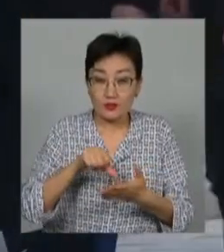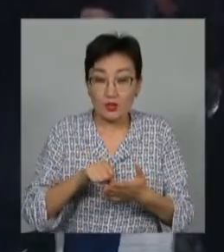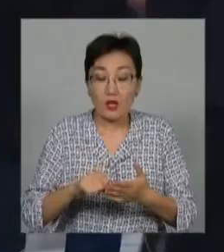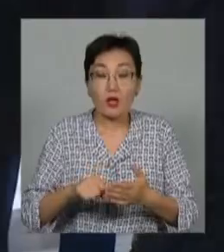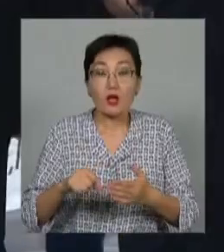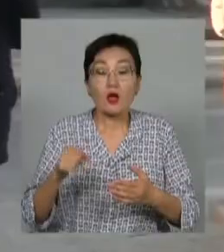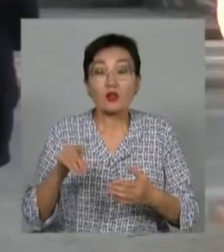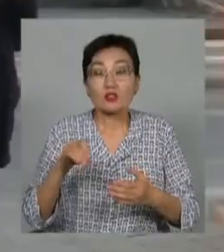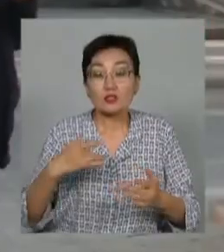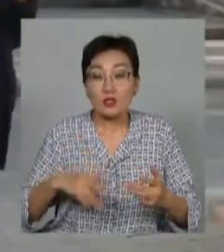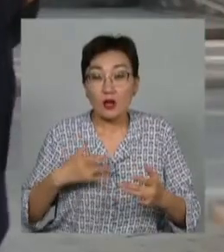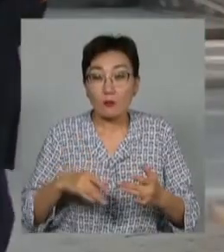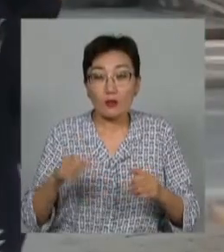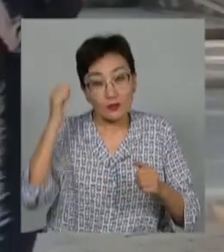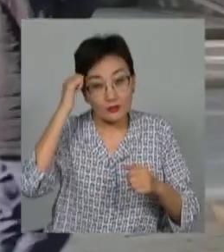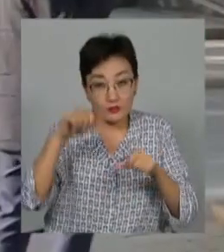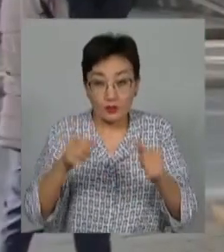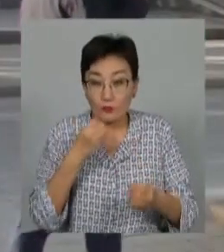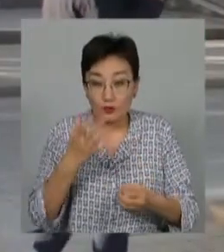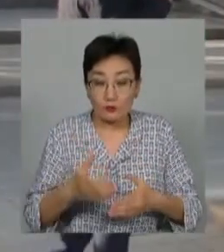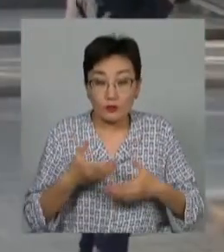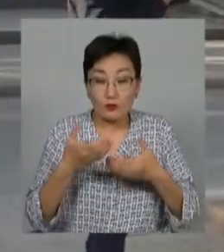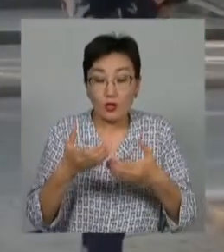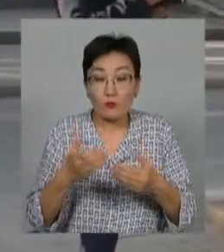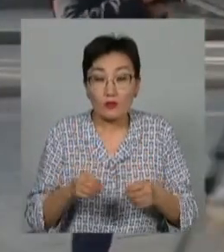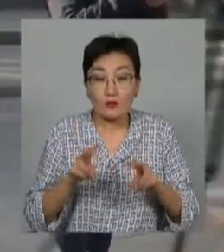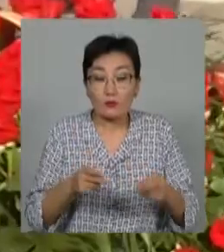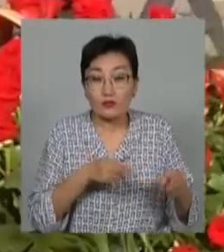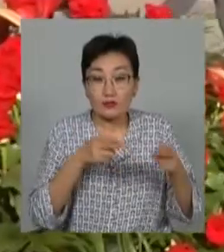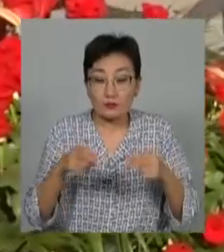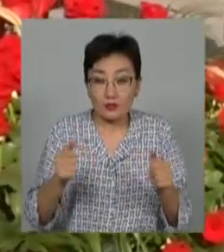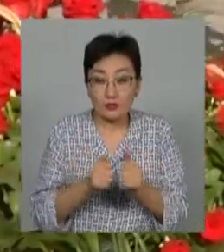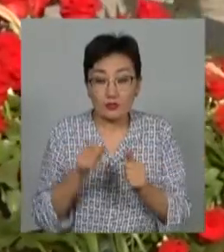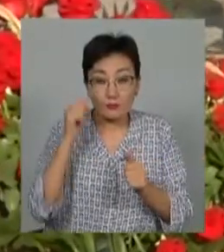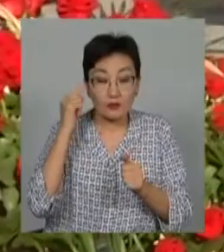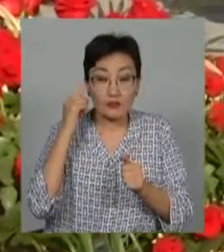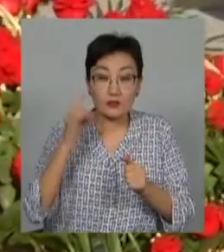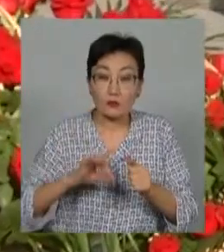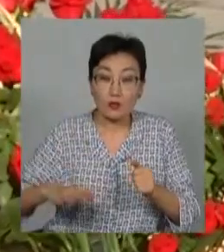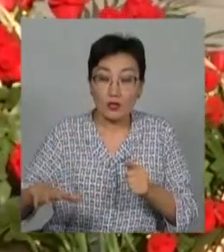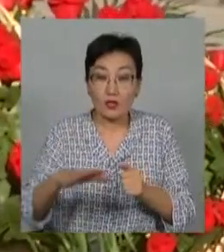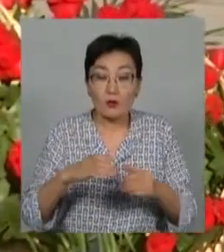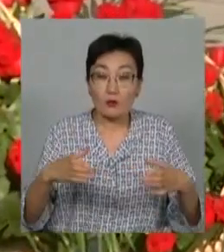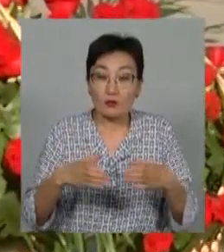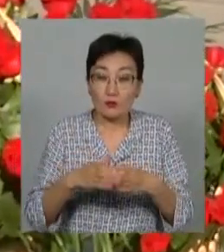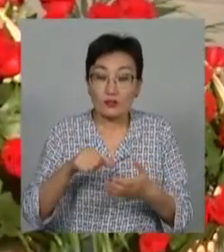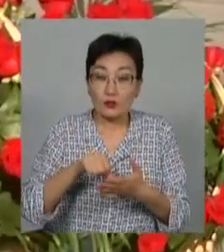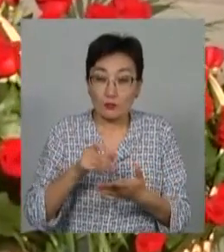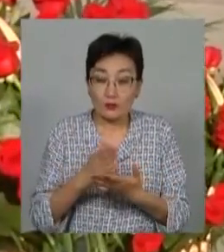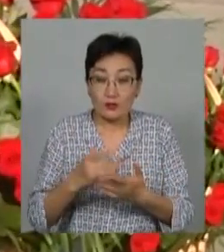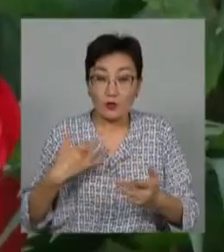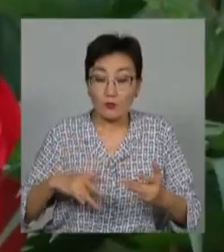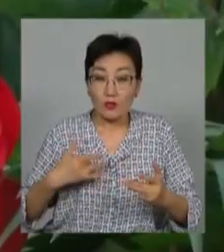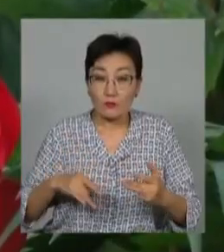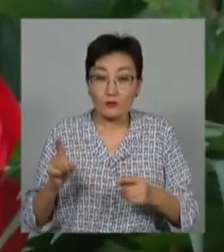ақын ескерткішіне гүл қойып тағзым етті. Ауылға арнайы келгендердің қатарында көршілес Қырғыз Республикасының делегациясы да бар. Жамбыл